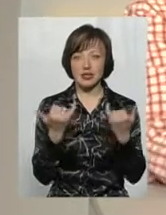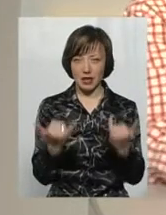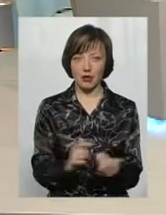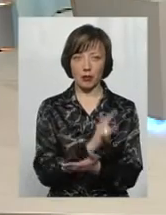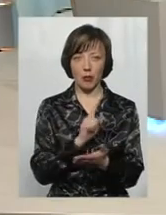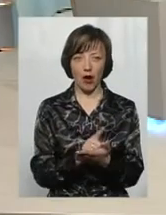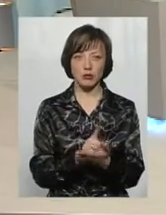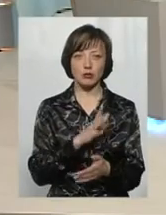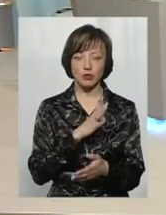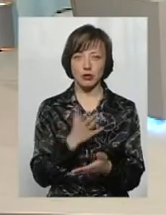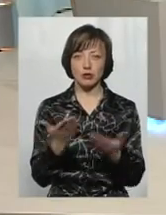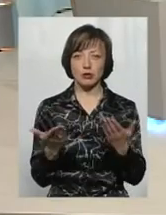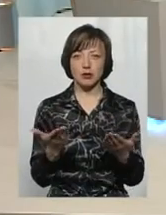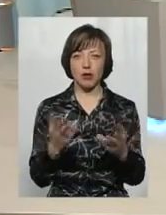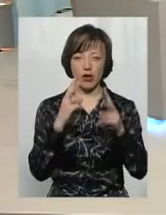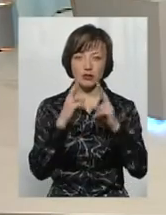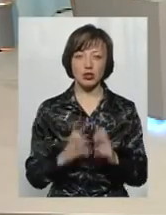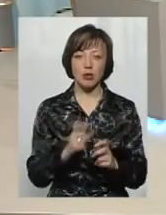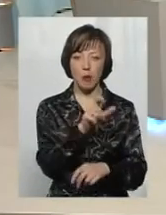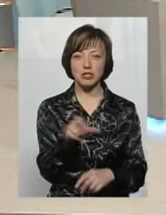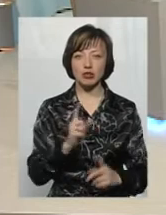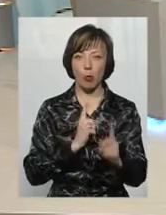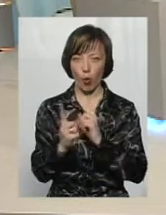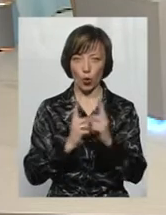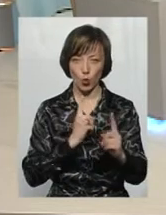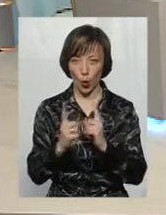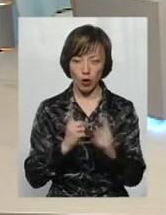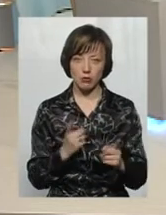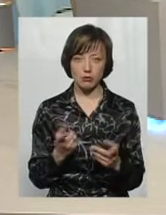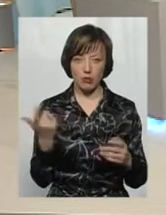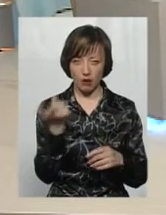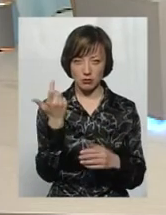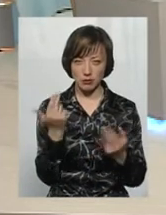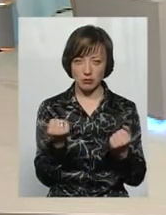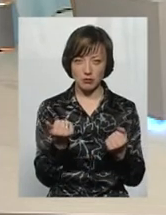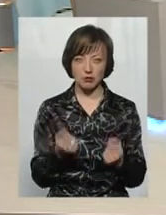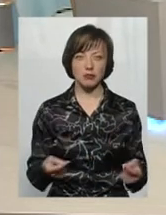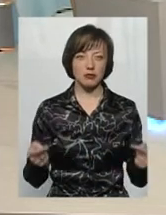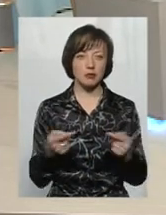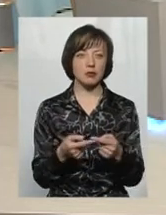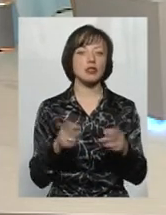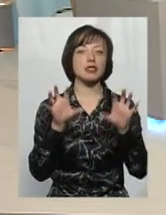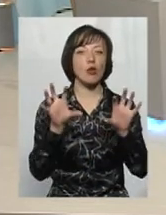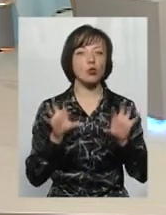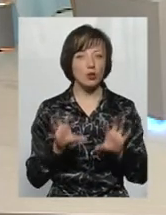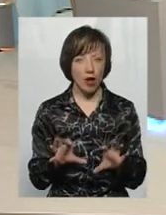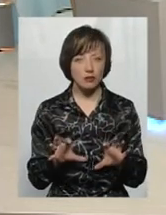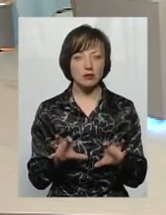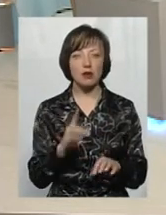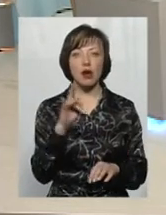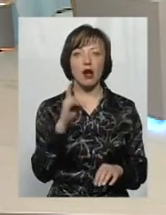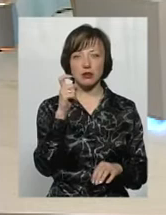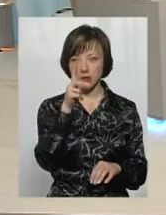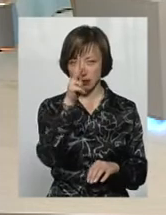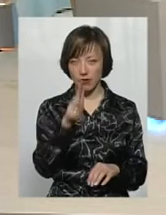бути якісь, да, вивчати пасажиропотоки, якщо я не помиляюсь, Харків. Згідно чинно законодавства, один раз на